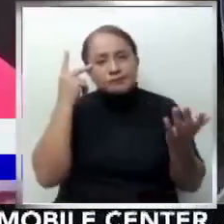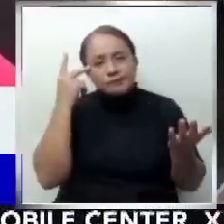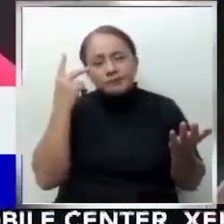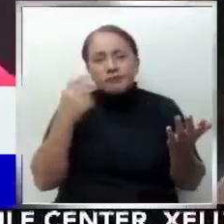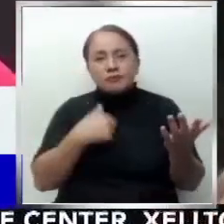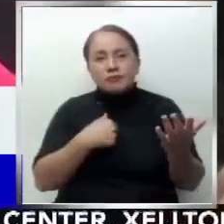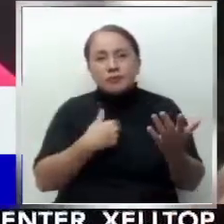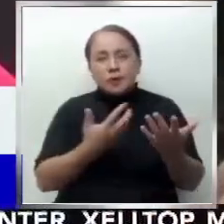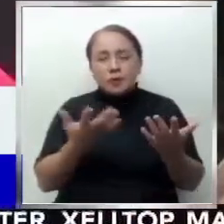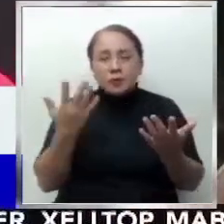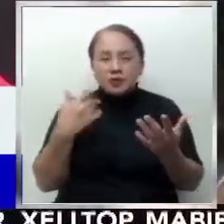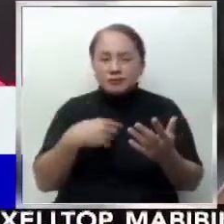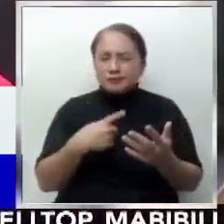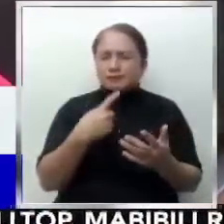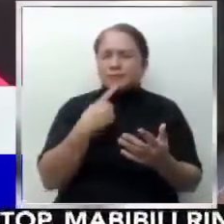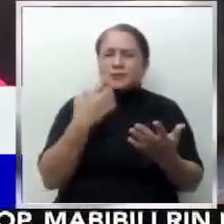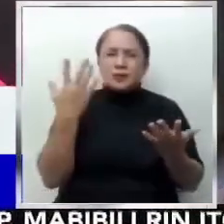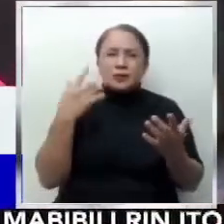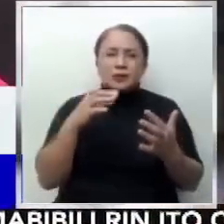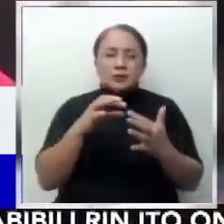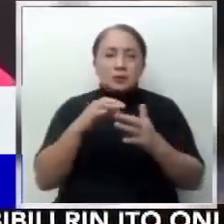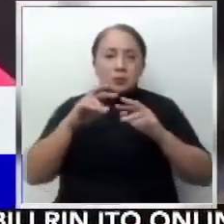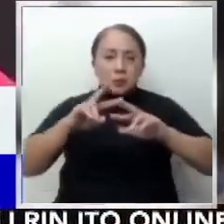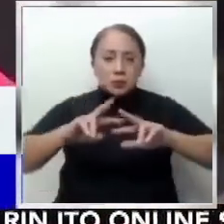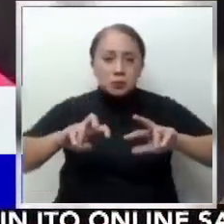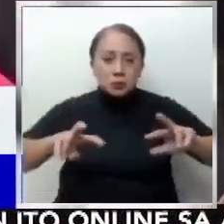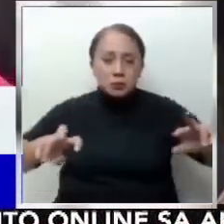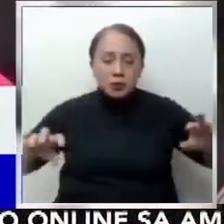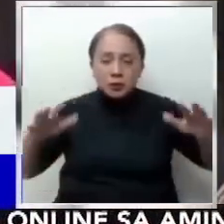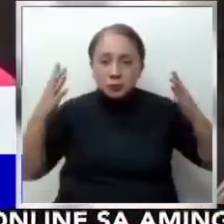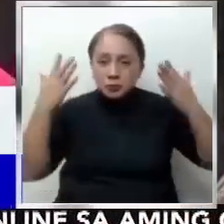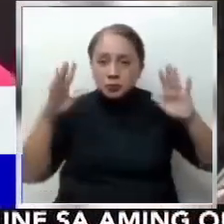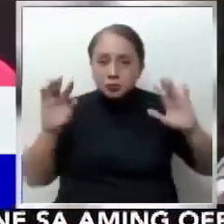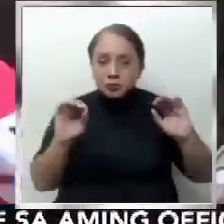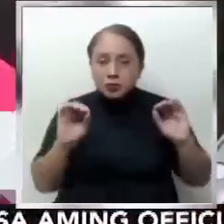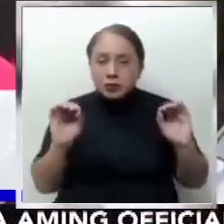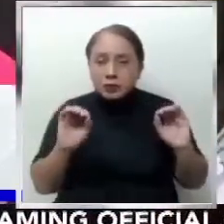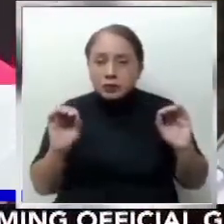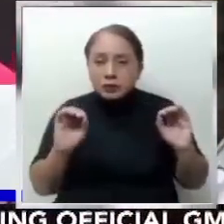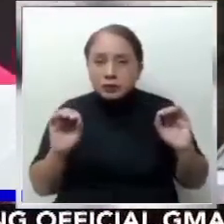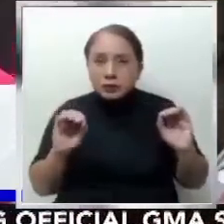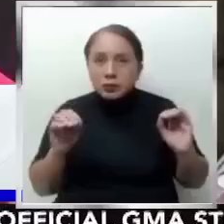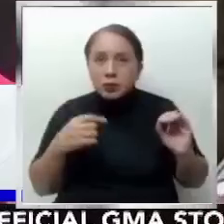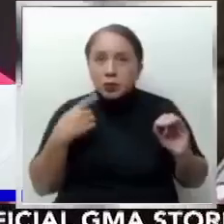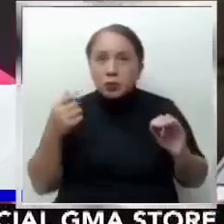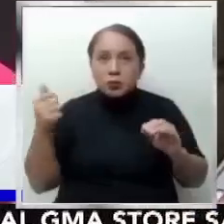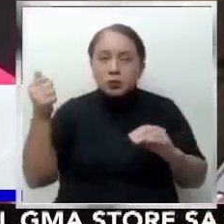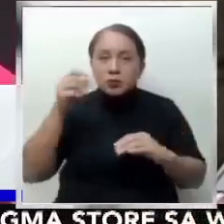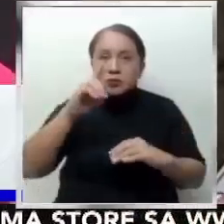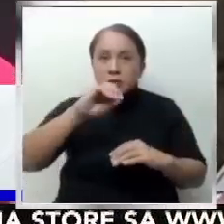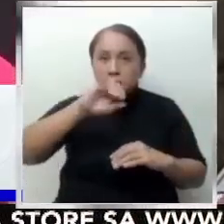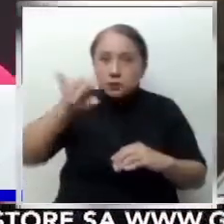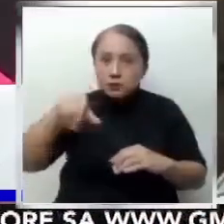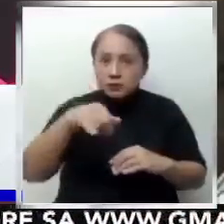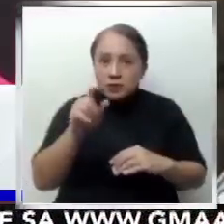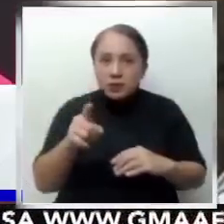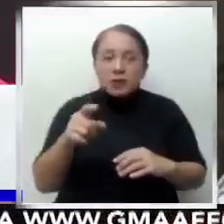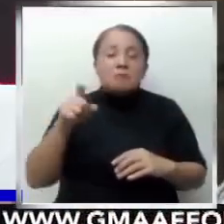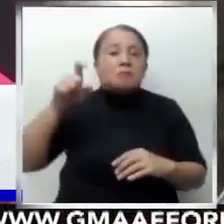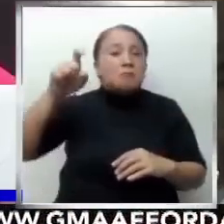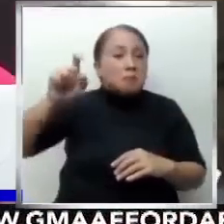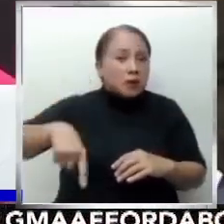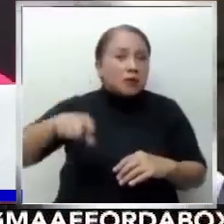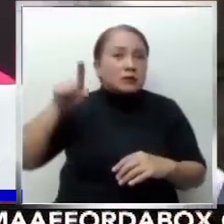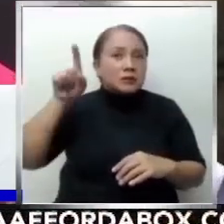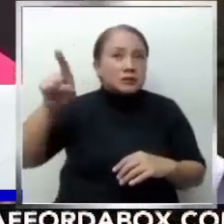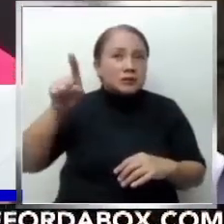the special investigation team is also actually was commissioned by the DOJ. Sila ang bumuo nun. At supposedly, it was their task.